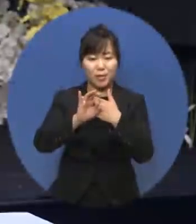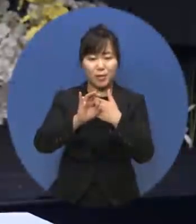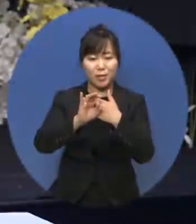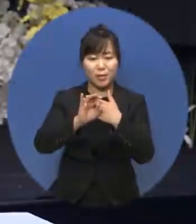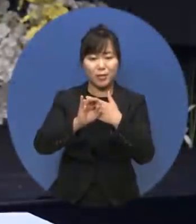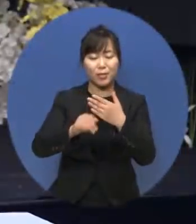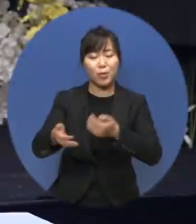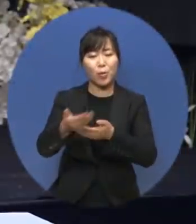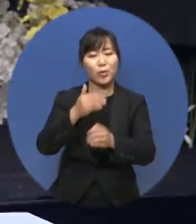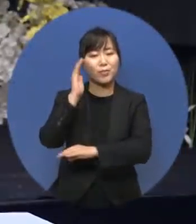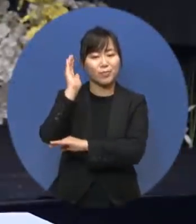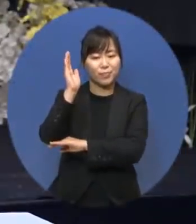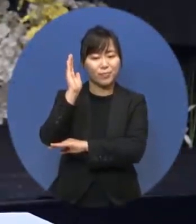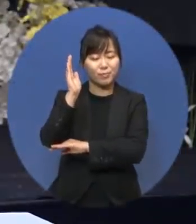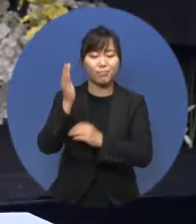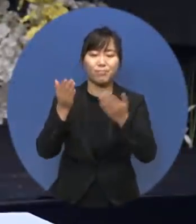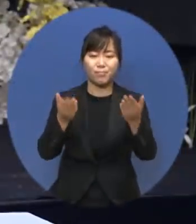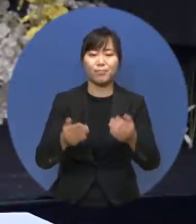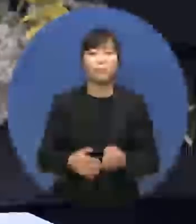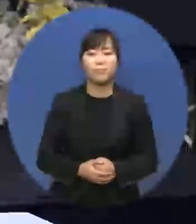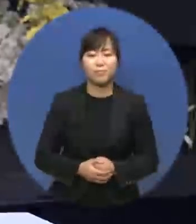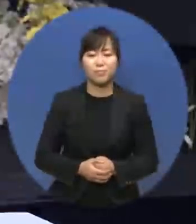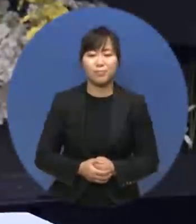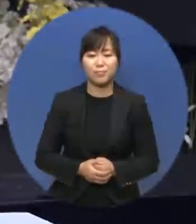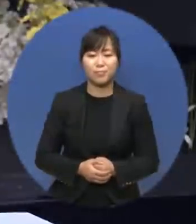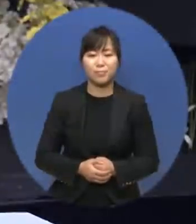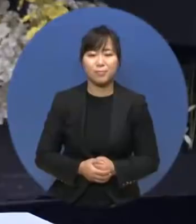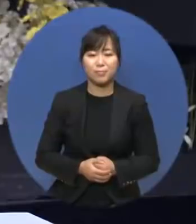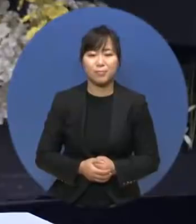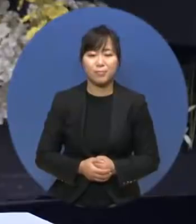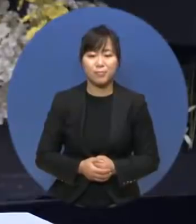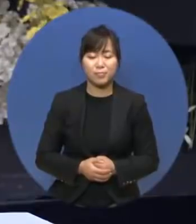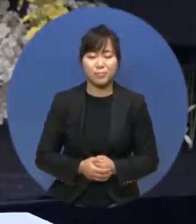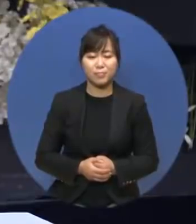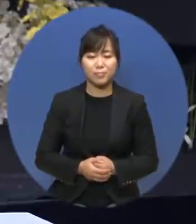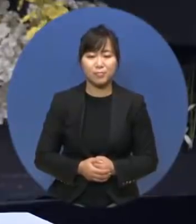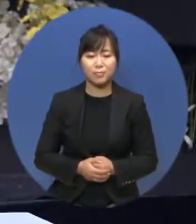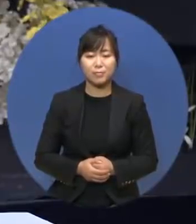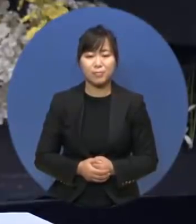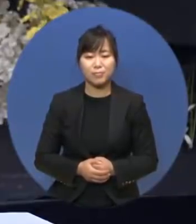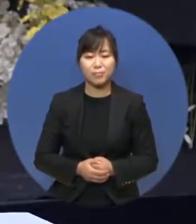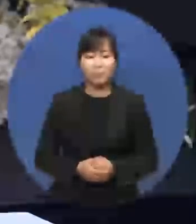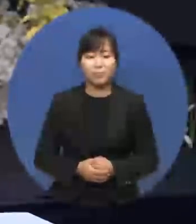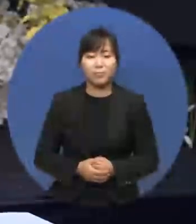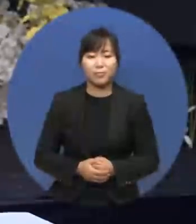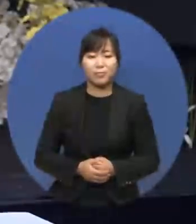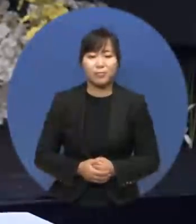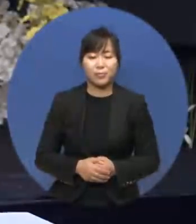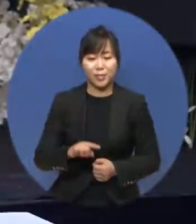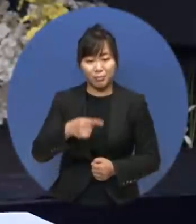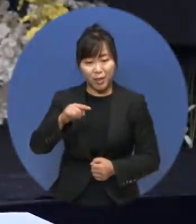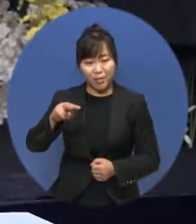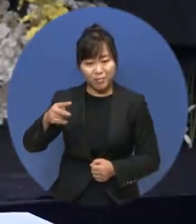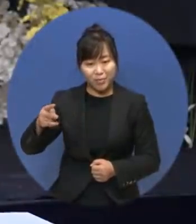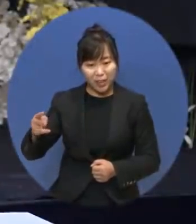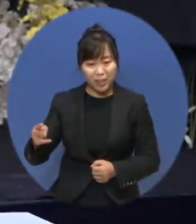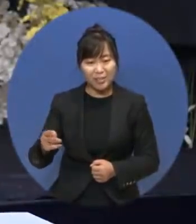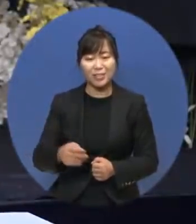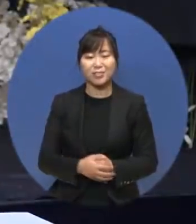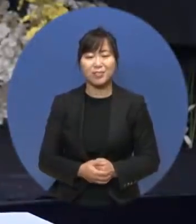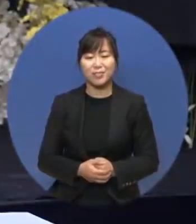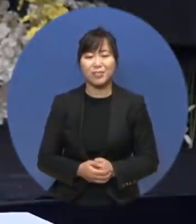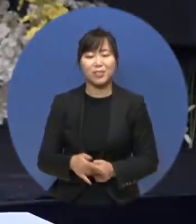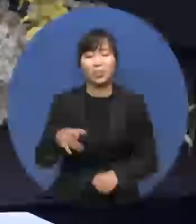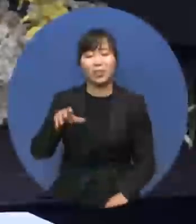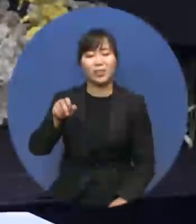우리 시청자분들에게 좀 공유해 주시는 그런 시간을 갖도록 하겠습니다. 네, 순서대로 저희 순서가 정해진 것 같습니다.